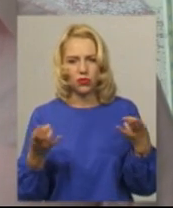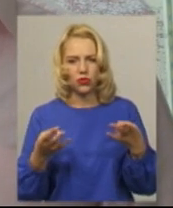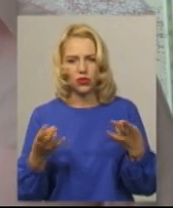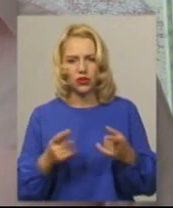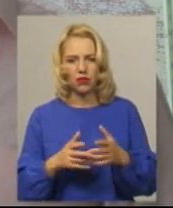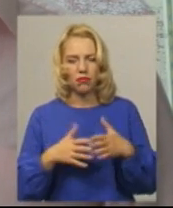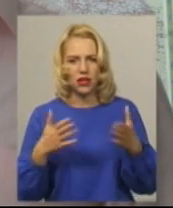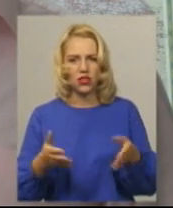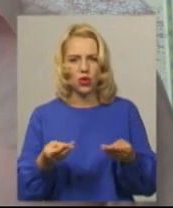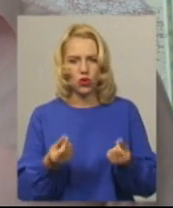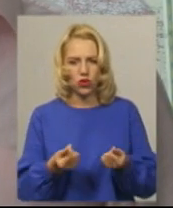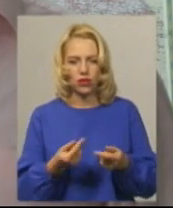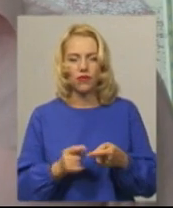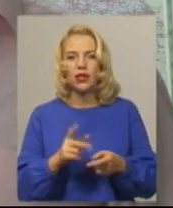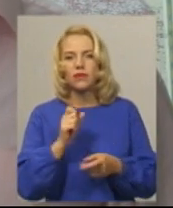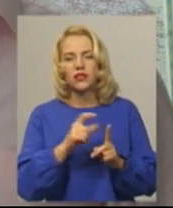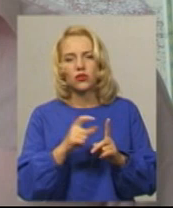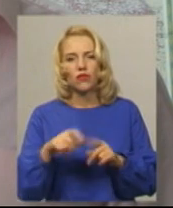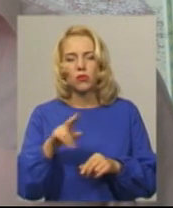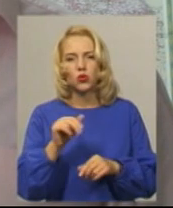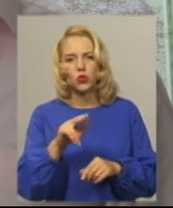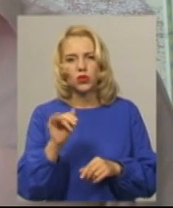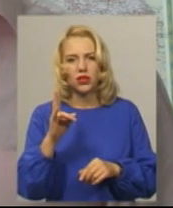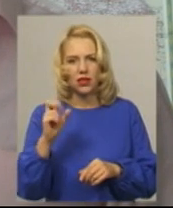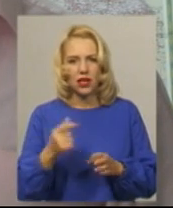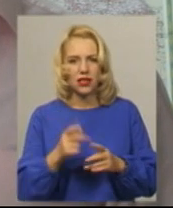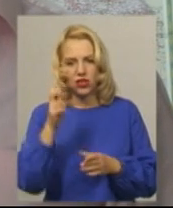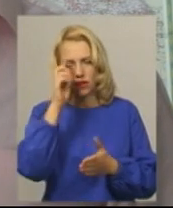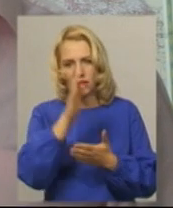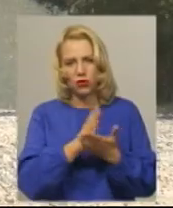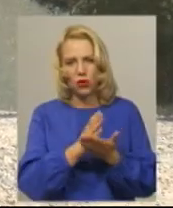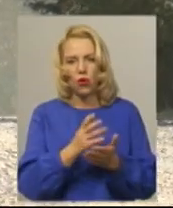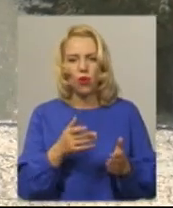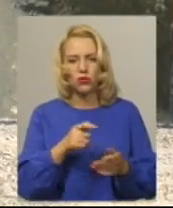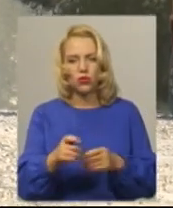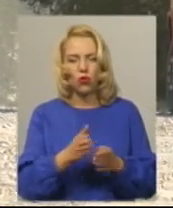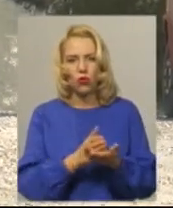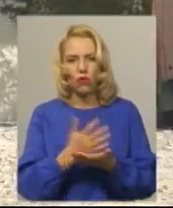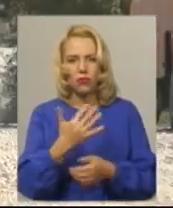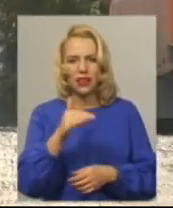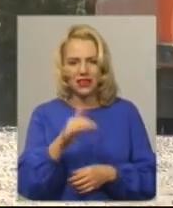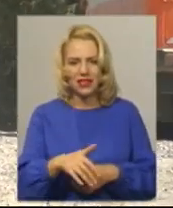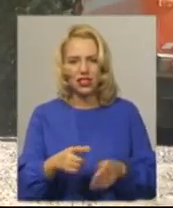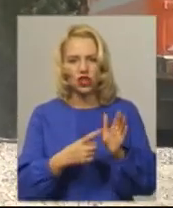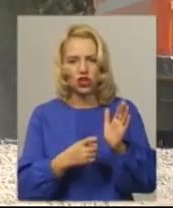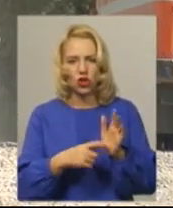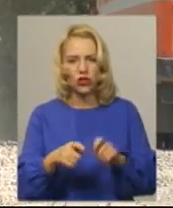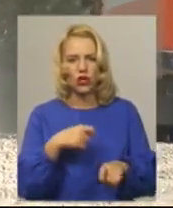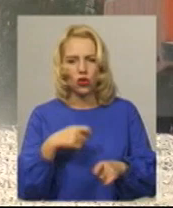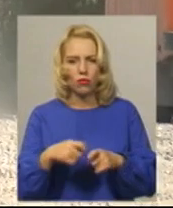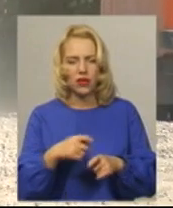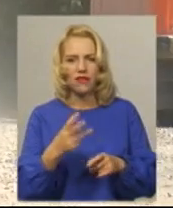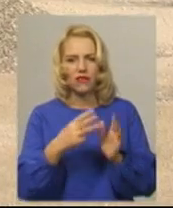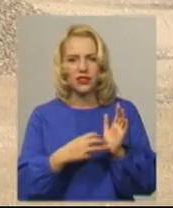потребують більших коштів. За словами Сергія Дуди, на сьогодні державне підприємство обслуговує 5087 кілометрів і 800 метрів доріг загального